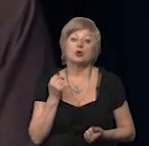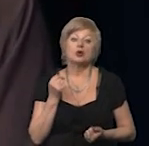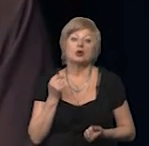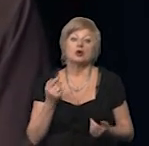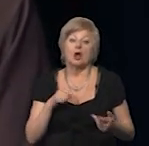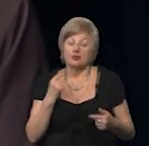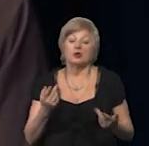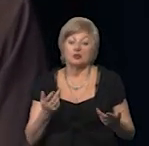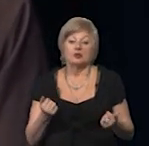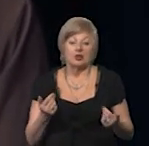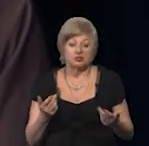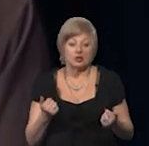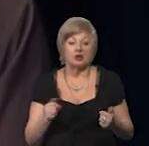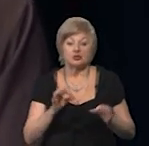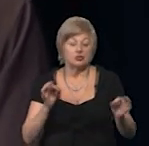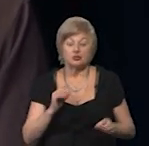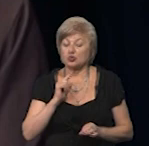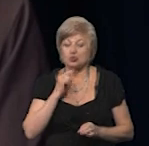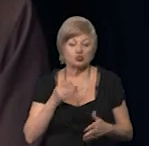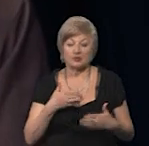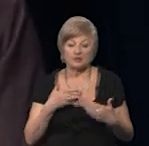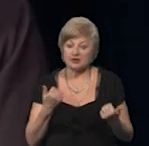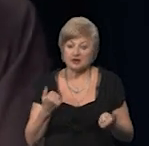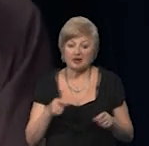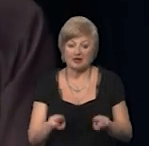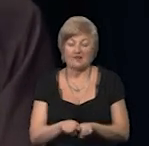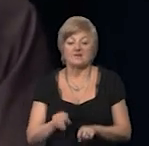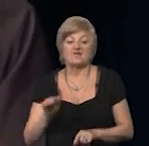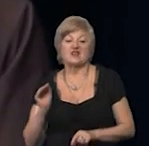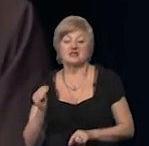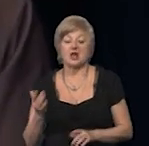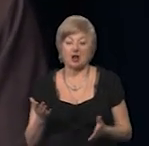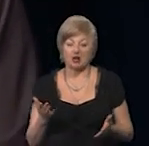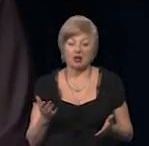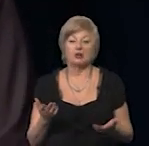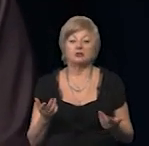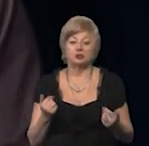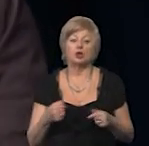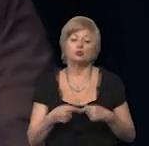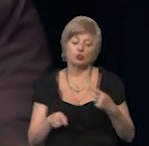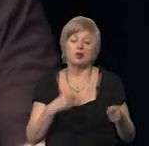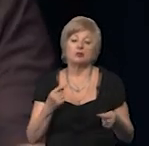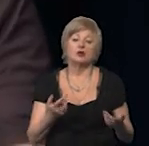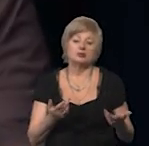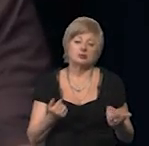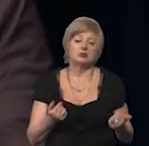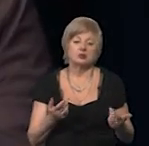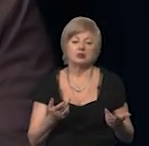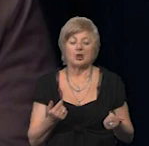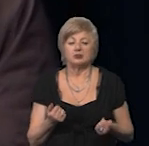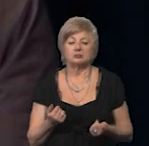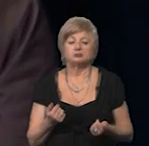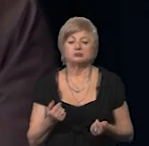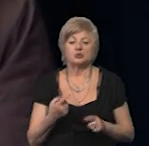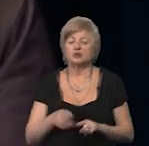так, там нічого дивного нема, це так само фізика. Ну, правда, 50% скажуть, там, дайте нам апарат, ми це